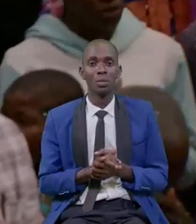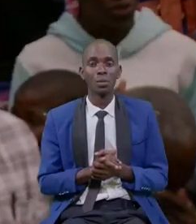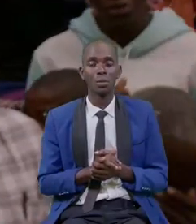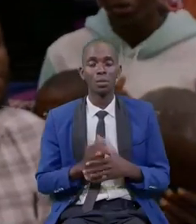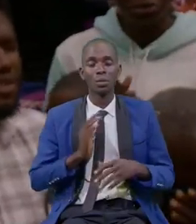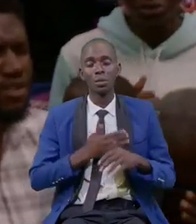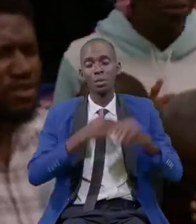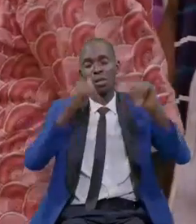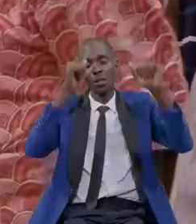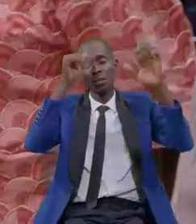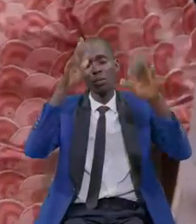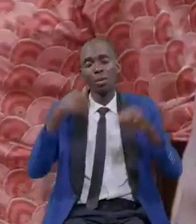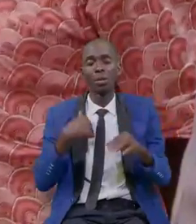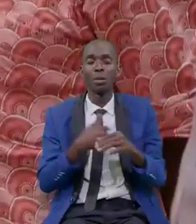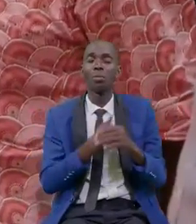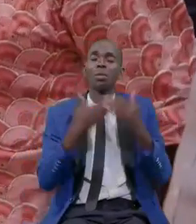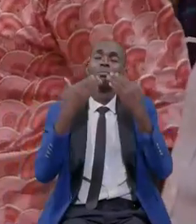Notre Père, nous te remercions